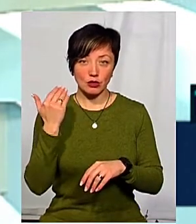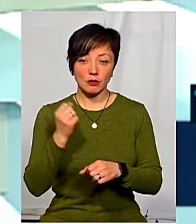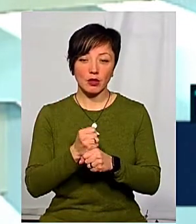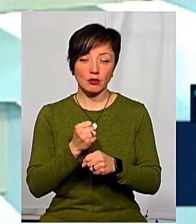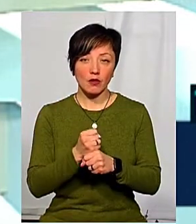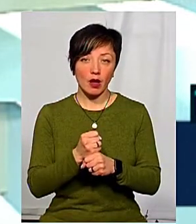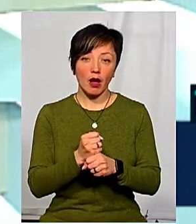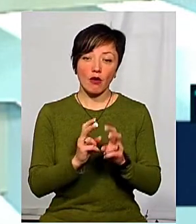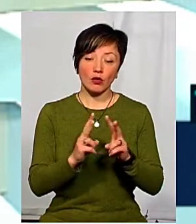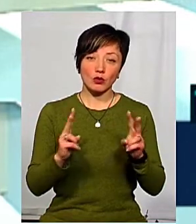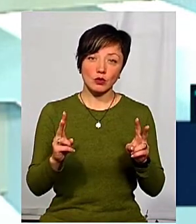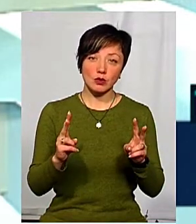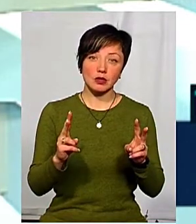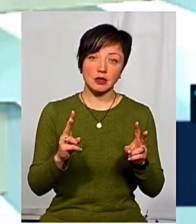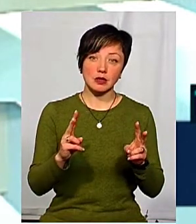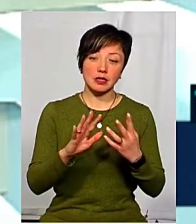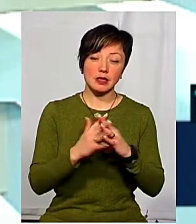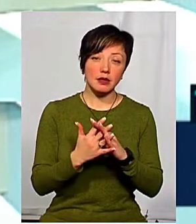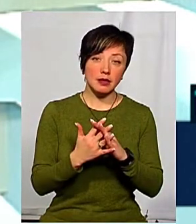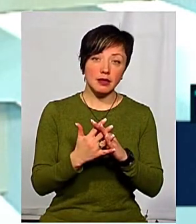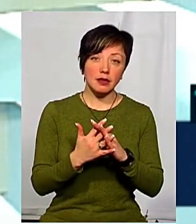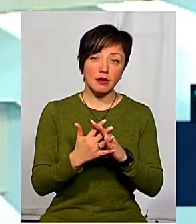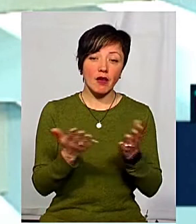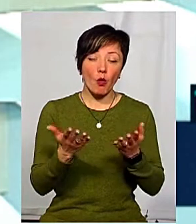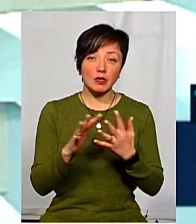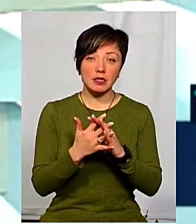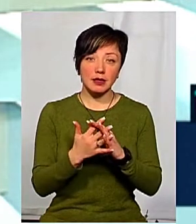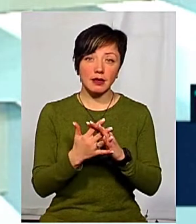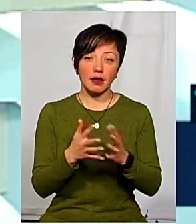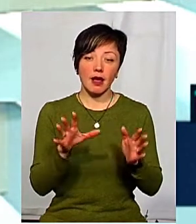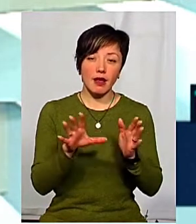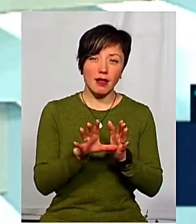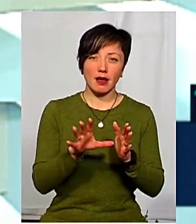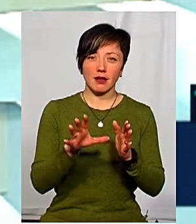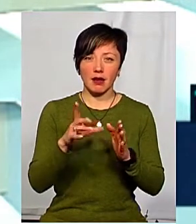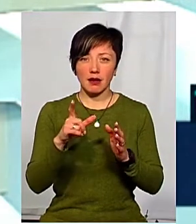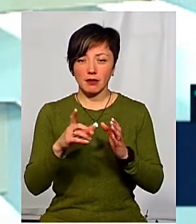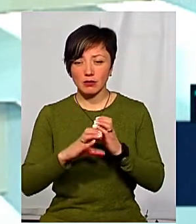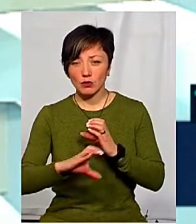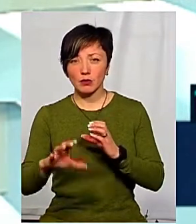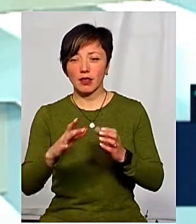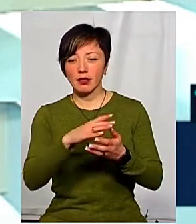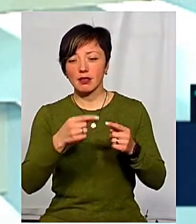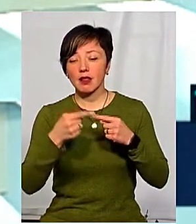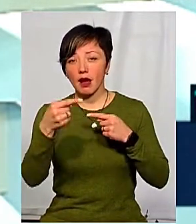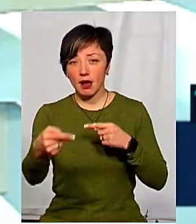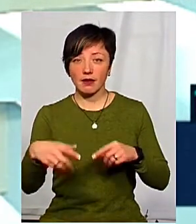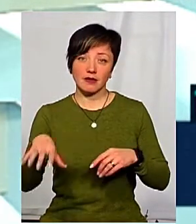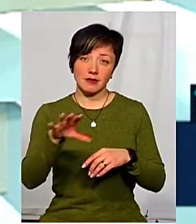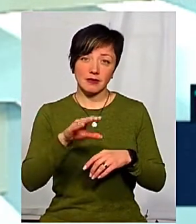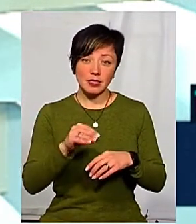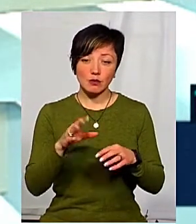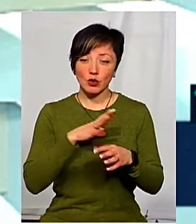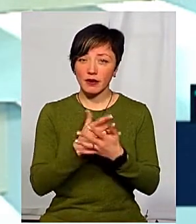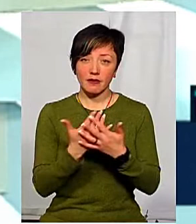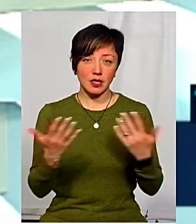діяла. В якомусь селі комунікації знаходилися десь далі. Тобто вони всі